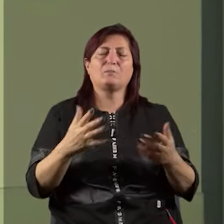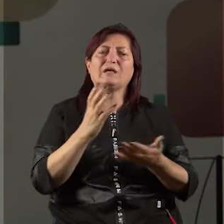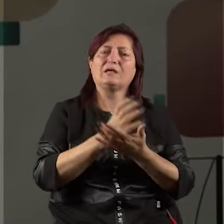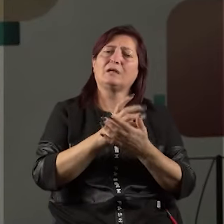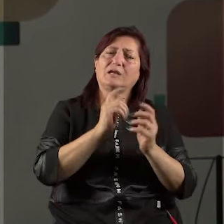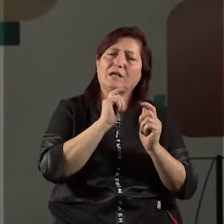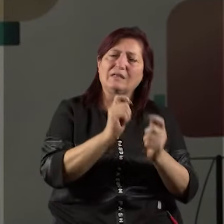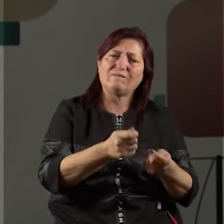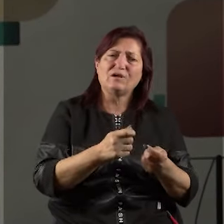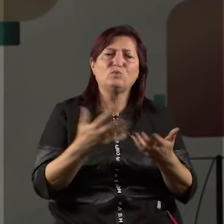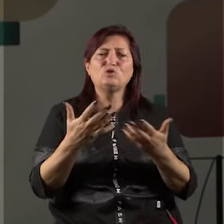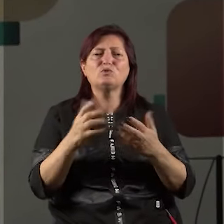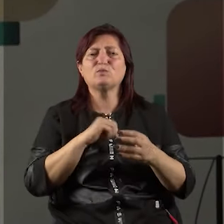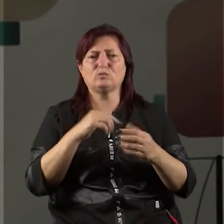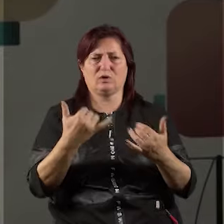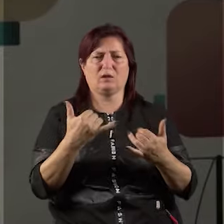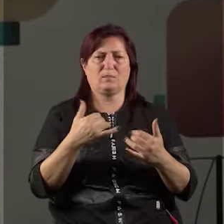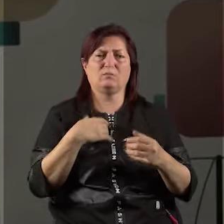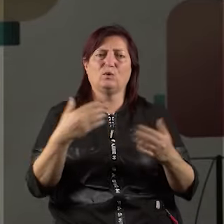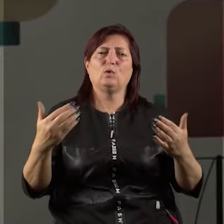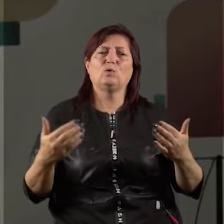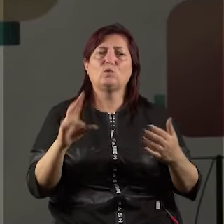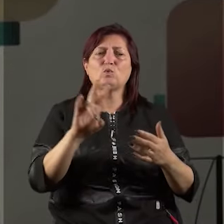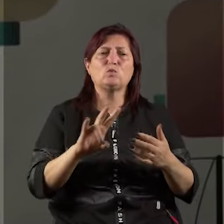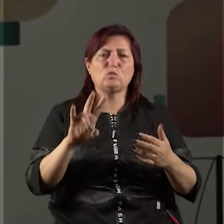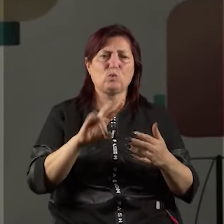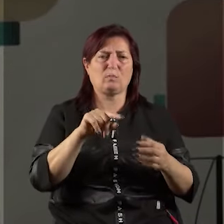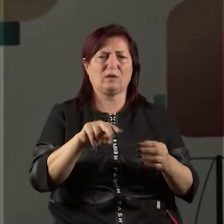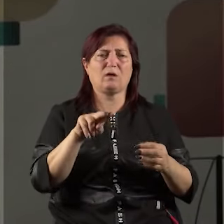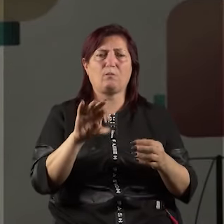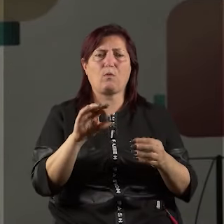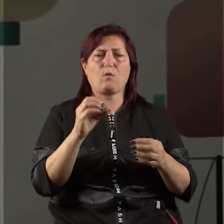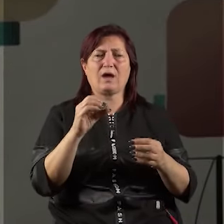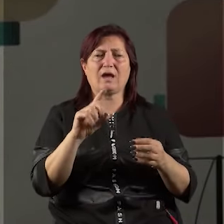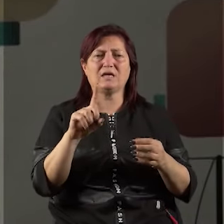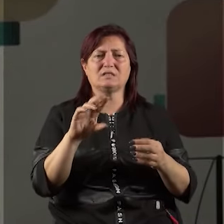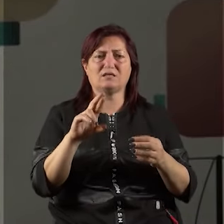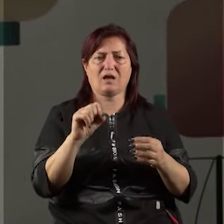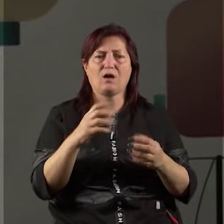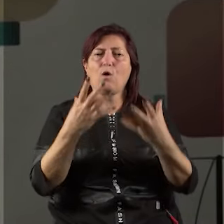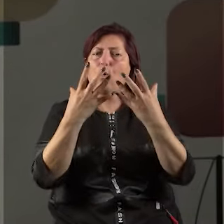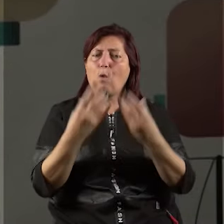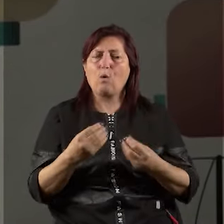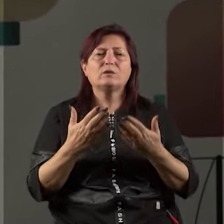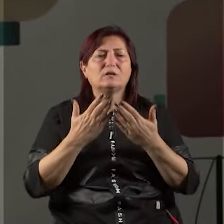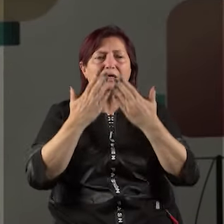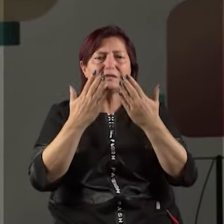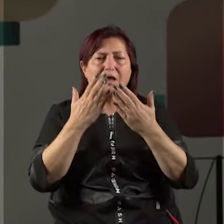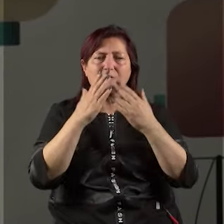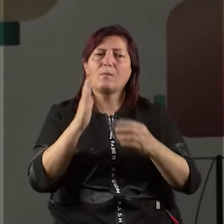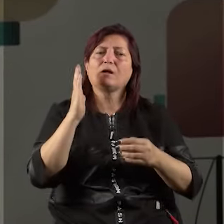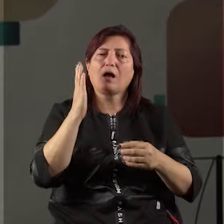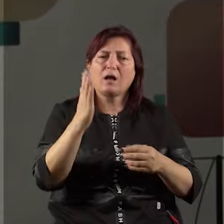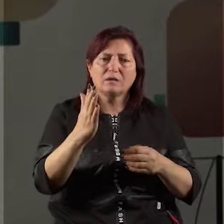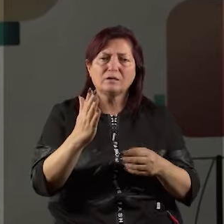մանկապատանական գրականության, եւ հիմա մենք ամբողջ նոյեմբերին այդտեղ պոեզիայի ընթերցման օրեր ենք անելու մեր